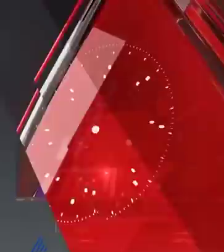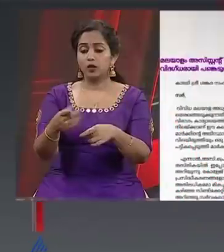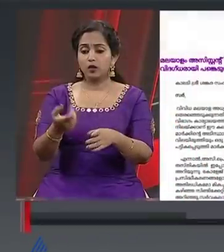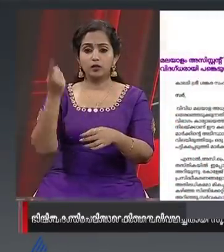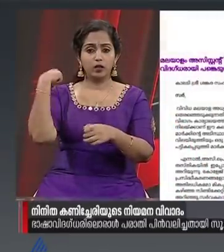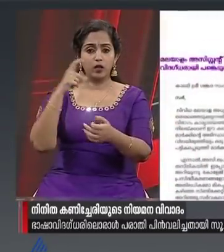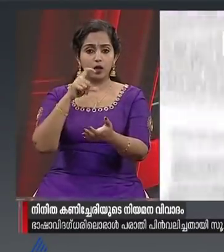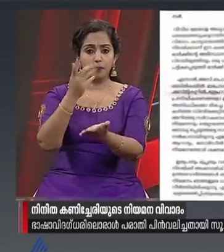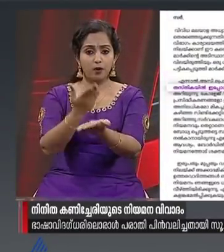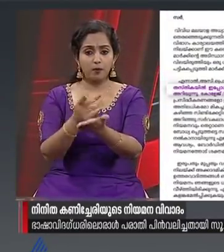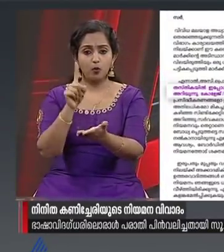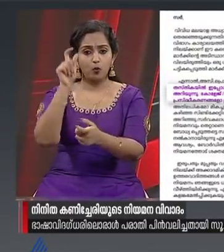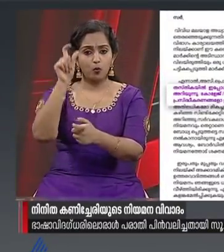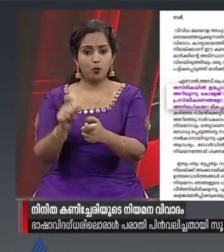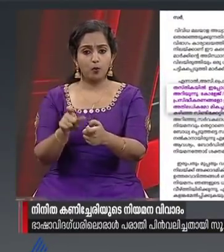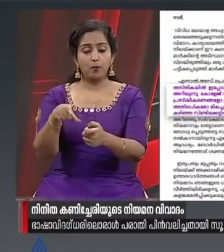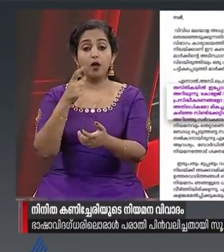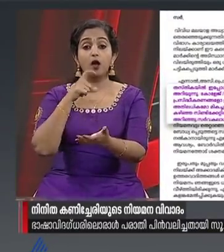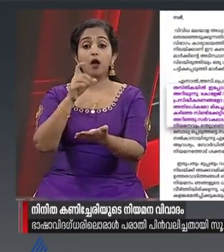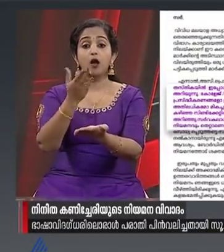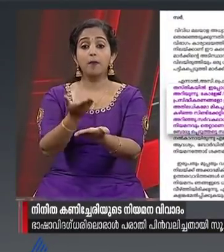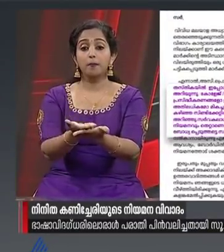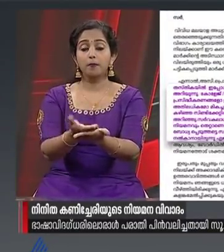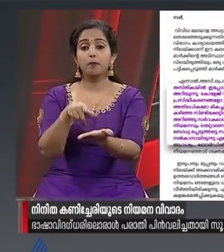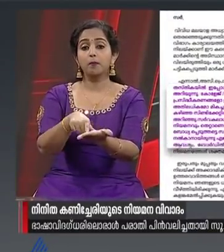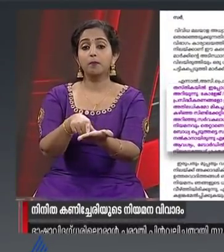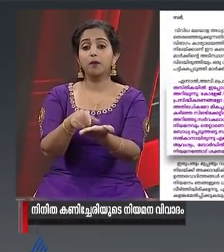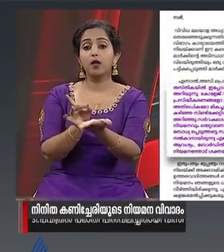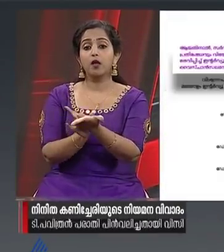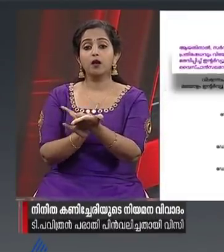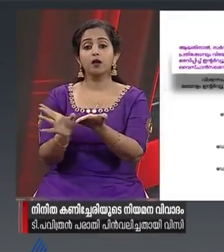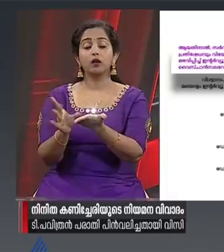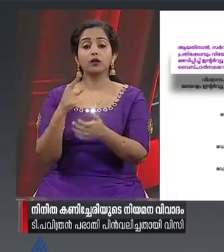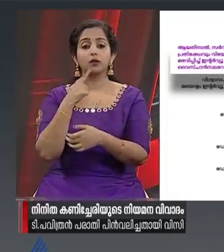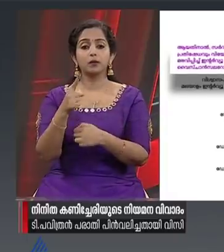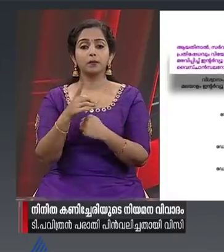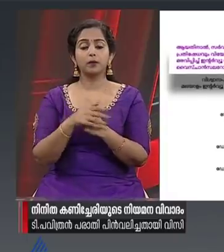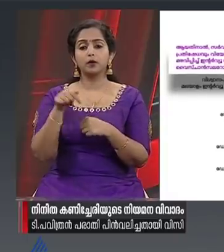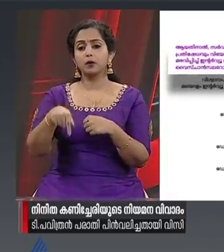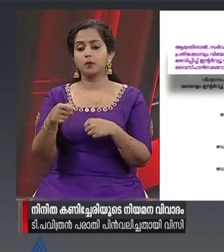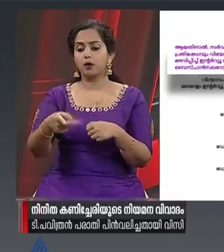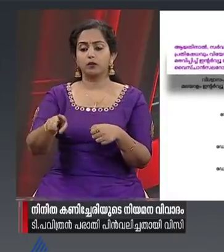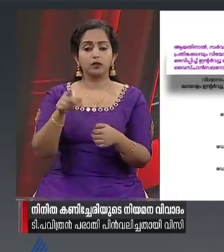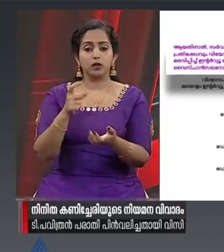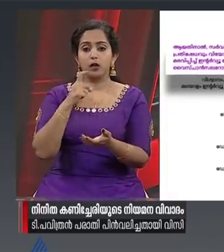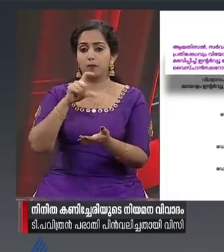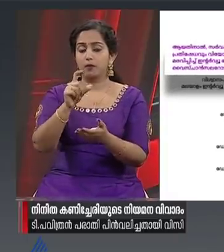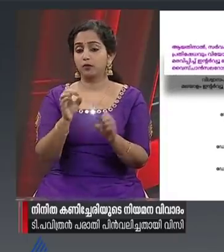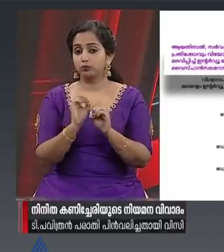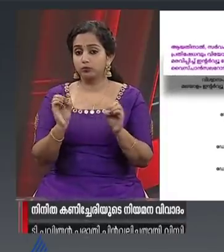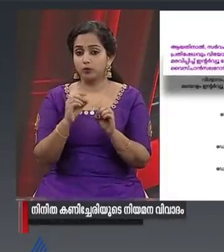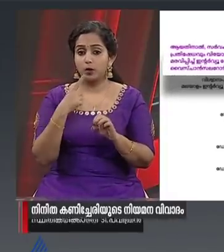സർവകലാശാല. സിപിഎമ്മുമായി അടുപ്പം പുലർത്തുന്ന ടി പവിത്രൻ പരാതി പിൻവലിച്ച് കത്ത് നൽകിയെന്ന് വിസി വ്യക്തമാക്കി. എന്നാൽ ഇക്കാര്യം